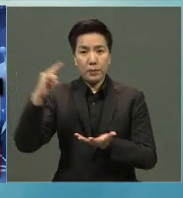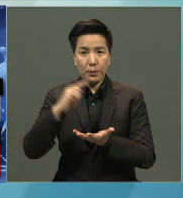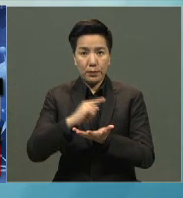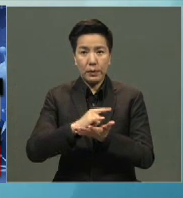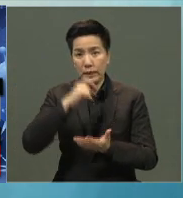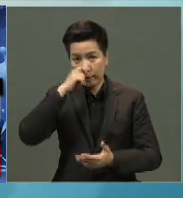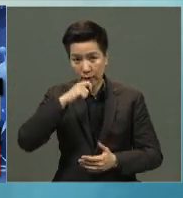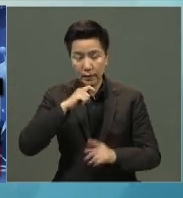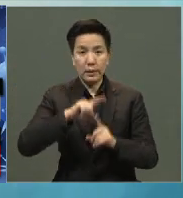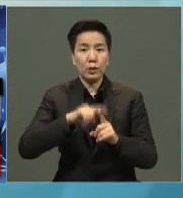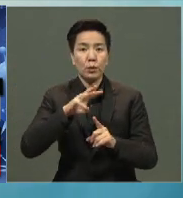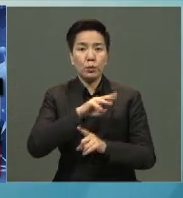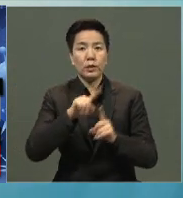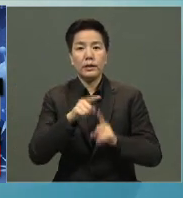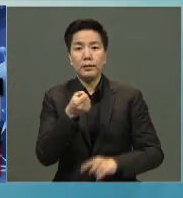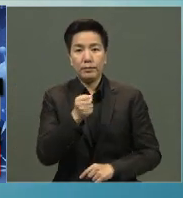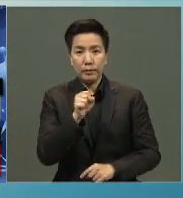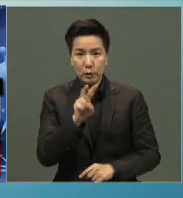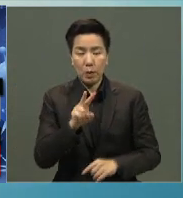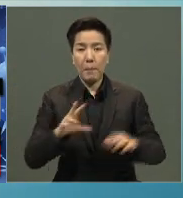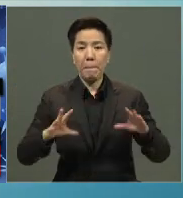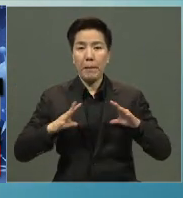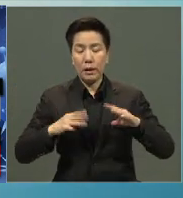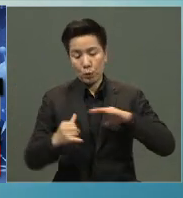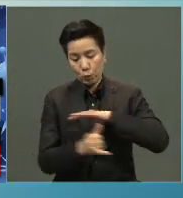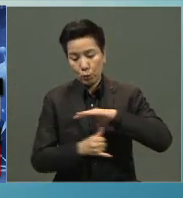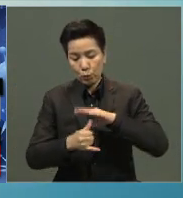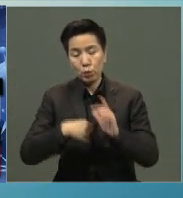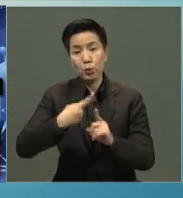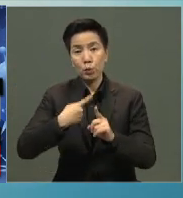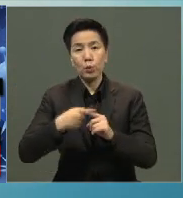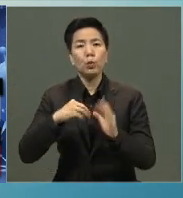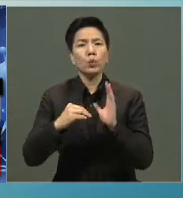ปีเดินทางเข้ามาในวันที่ 12มิถุนายนเข้าพักที่ Stage